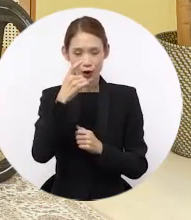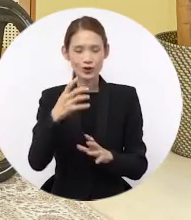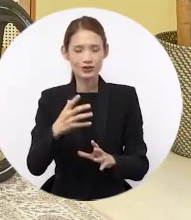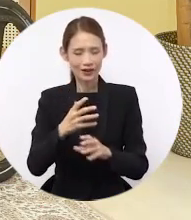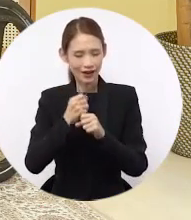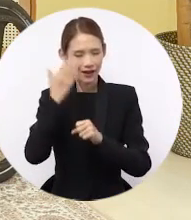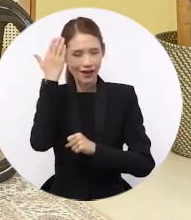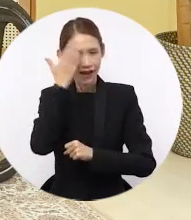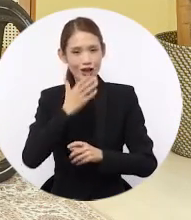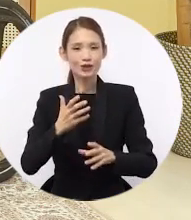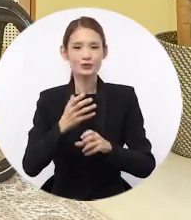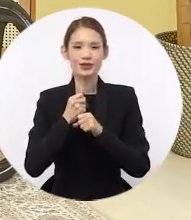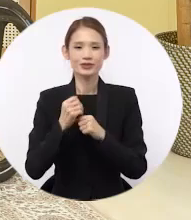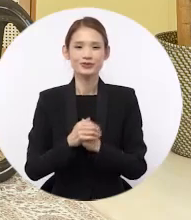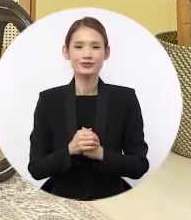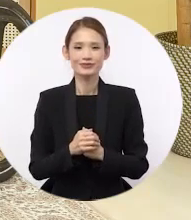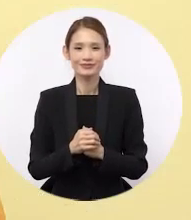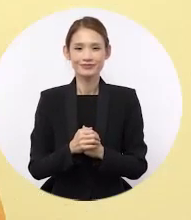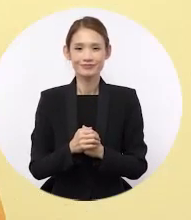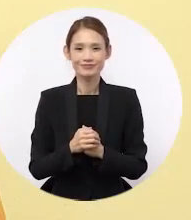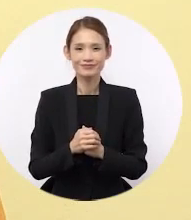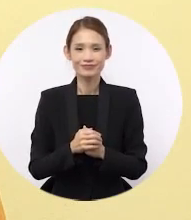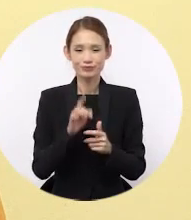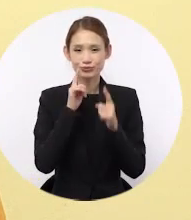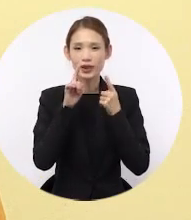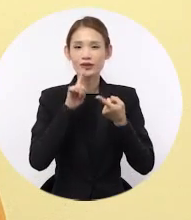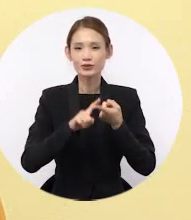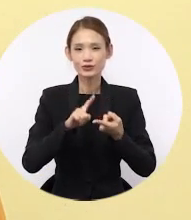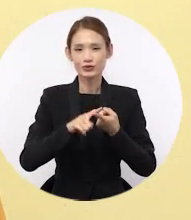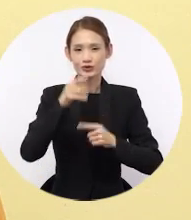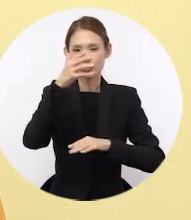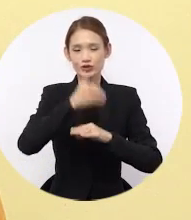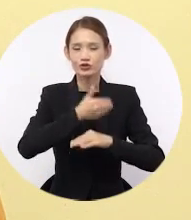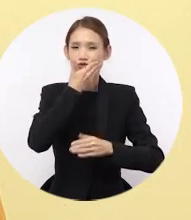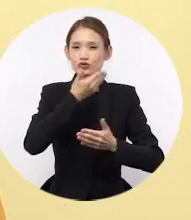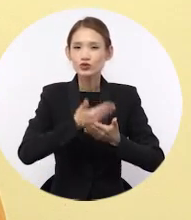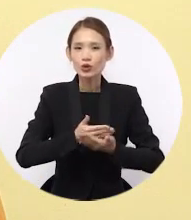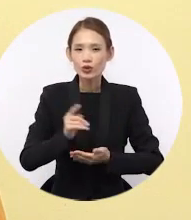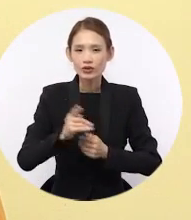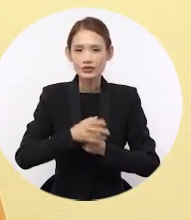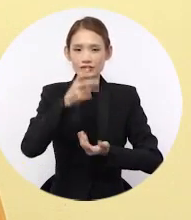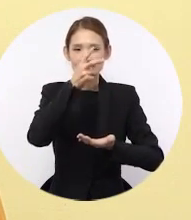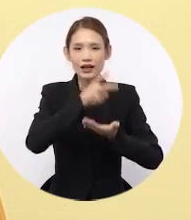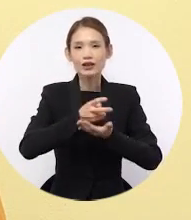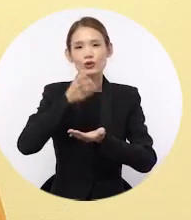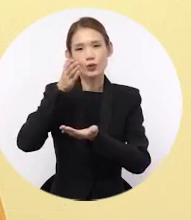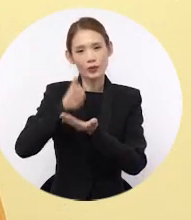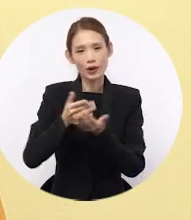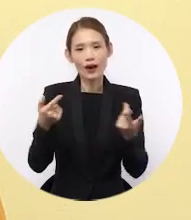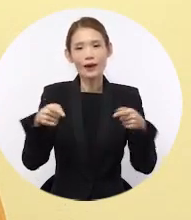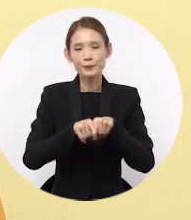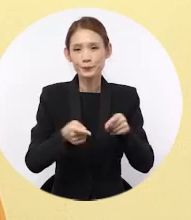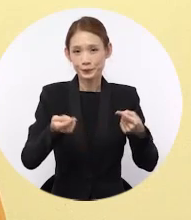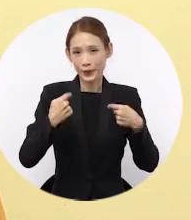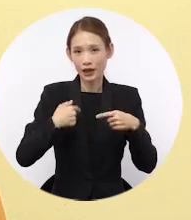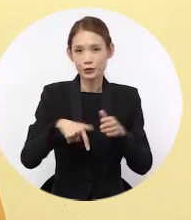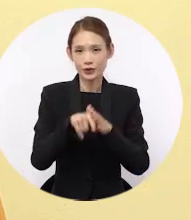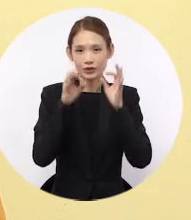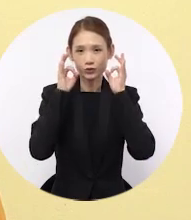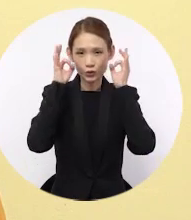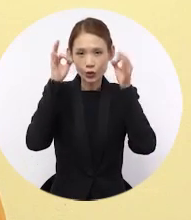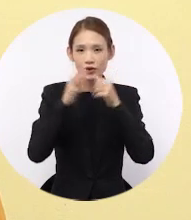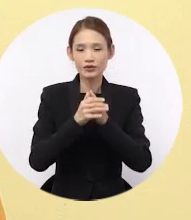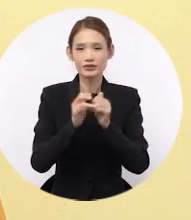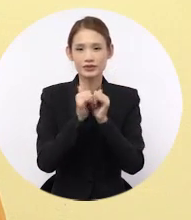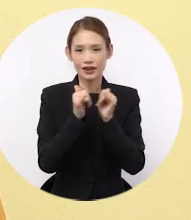마무리, 깔끔한 마무리 해주셨습니다. 네, 이게 말씀대로 결국 중요한 것은 제도가 아니라 함께 하려고 하는 어떤 이런 노력, 우리